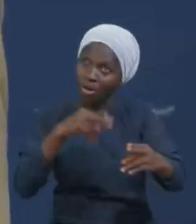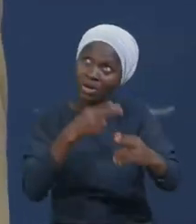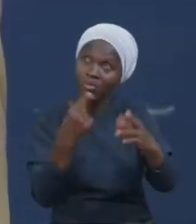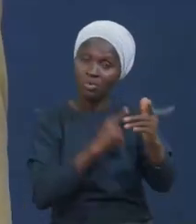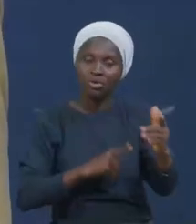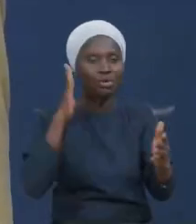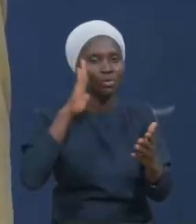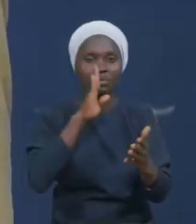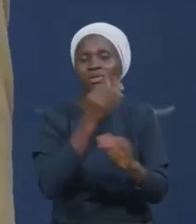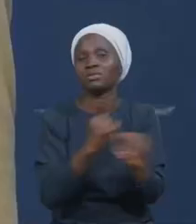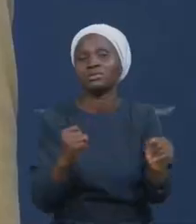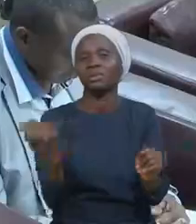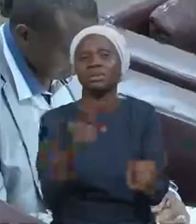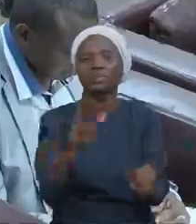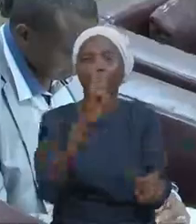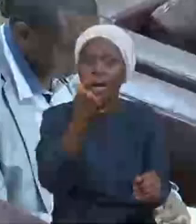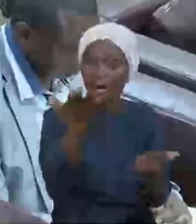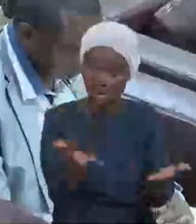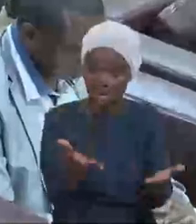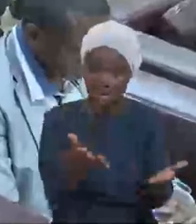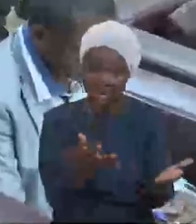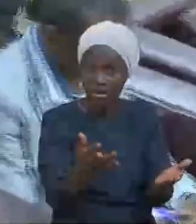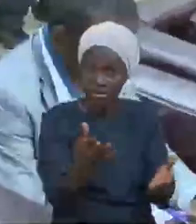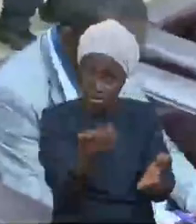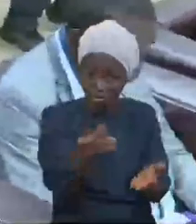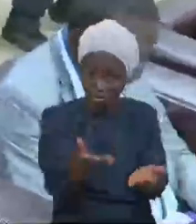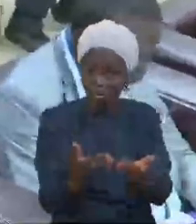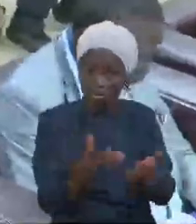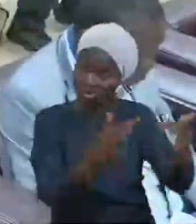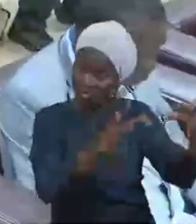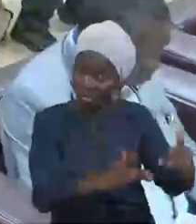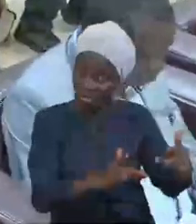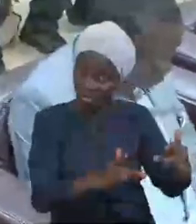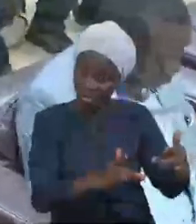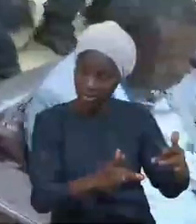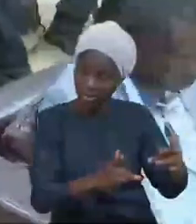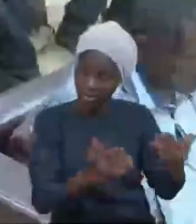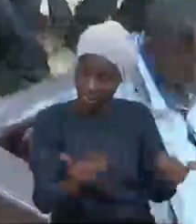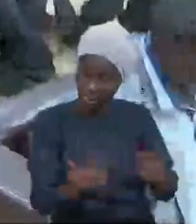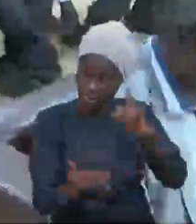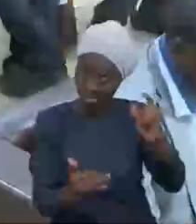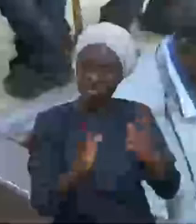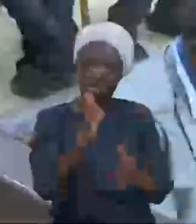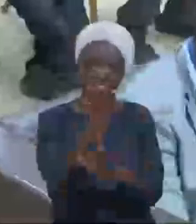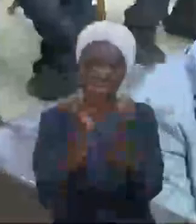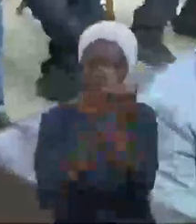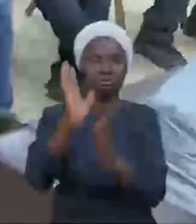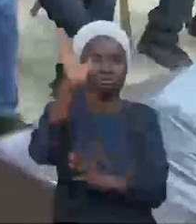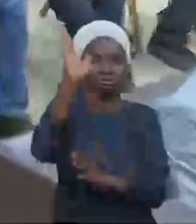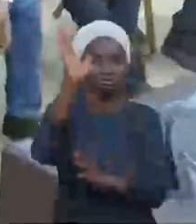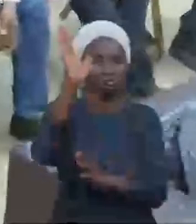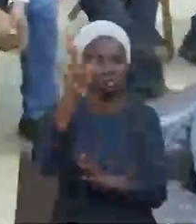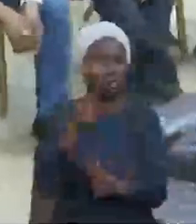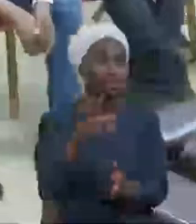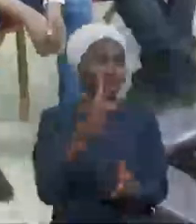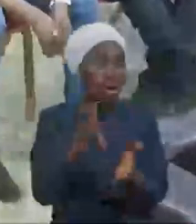lève simplement ta main. Je demande la miséricorde. Lève ta main. Je veux le pardon. Lève ta